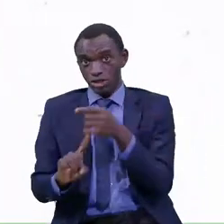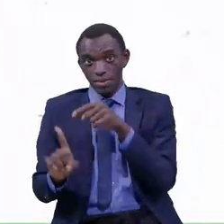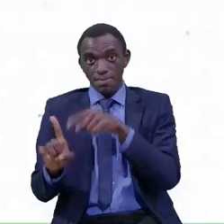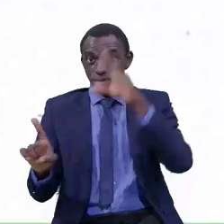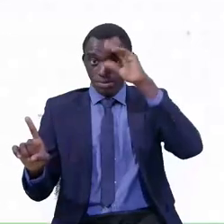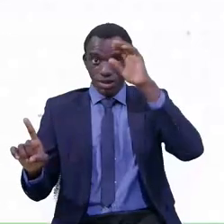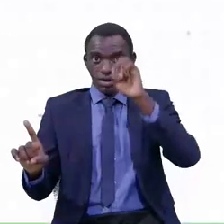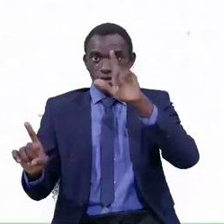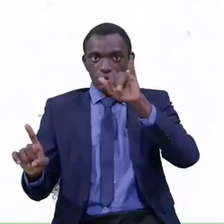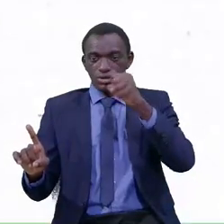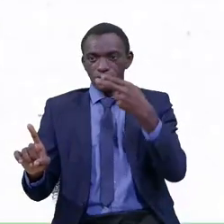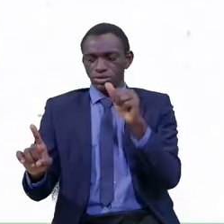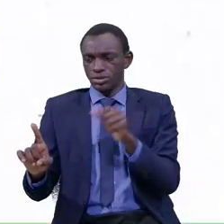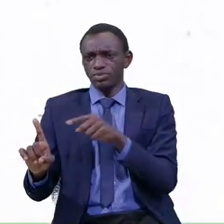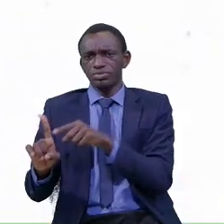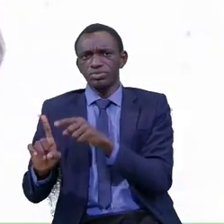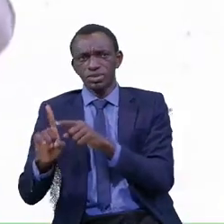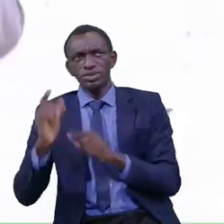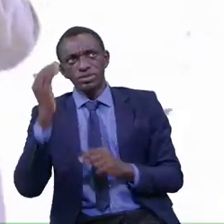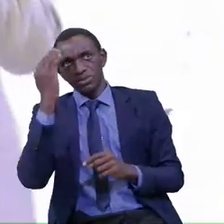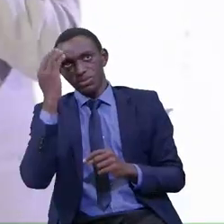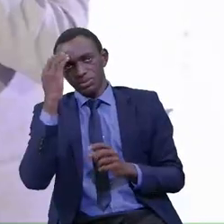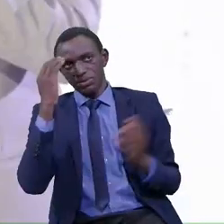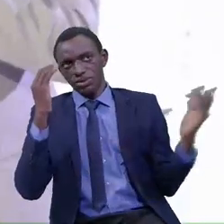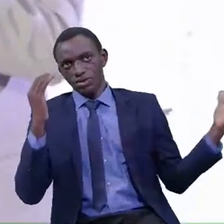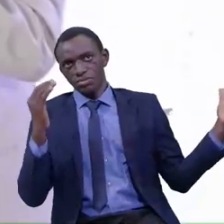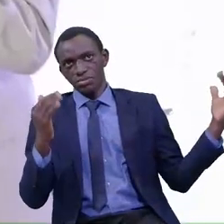de connaissance. Il savait qu'il venait.